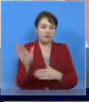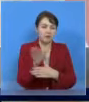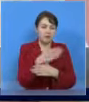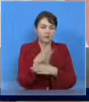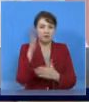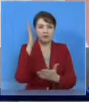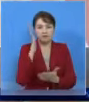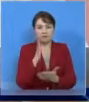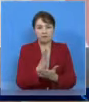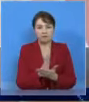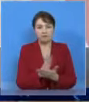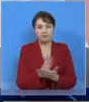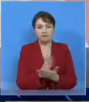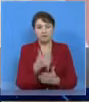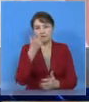жалауымыз бар.